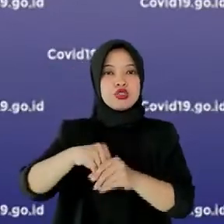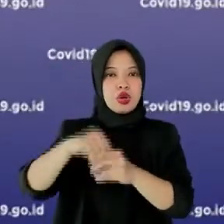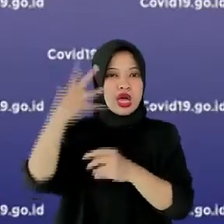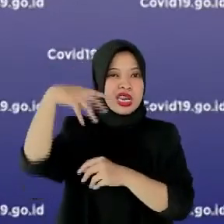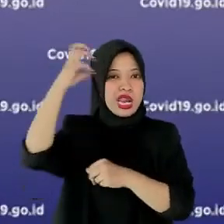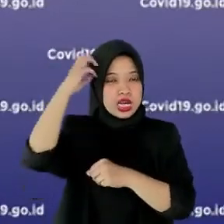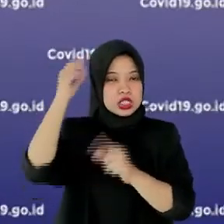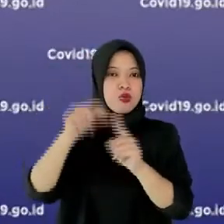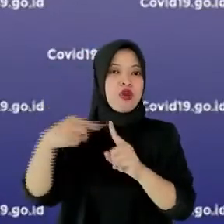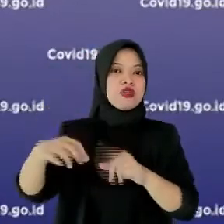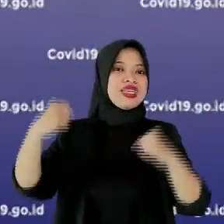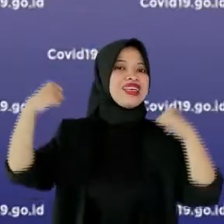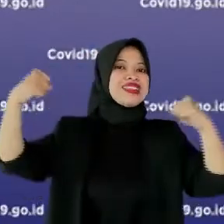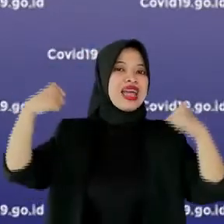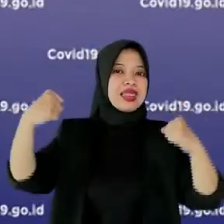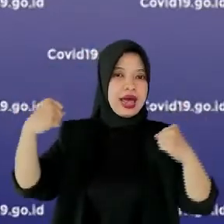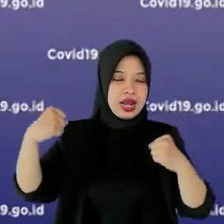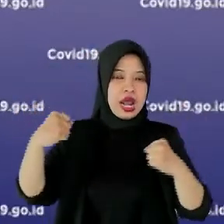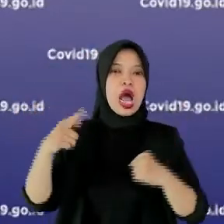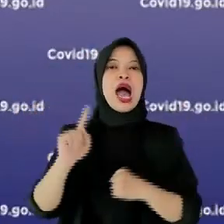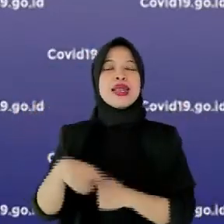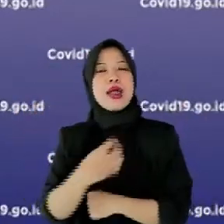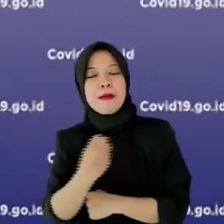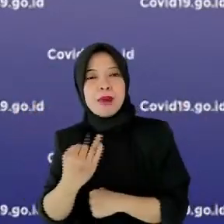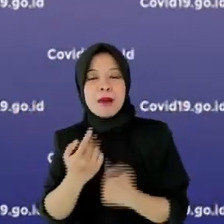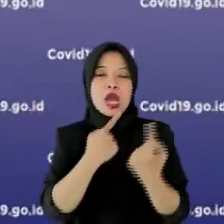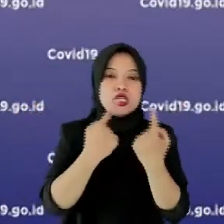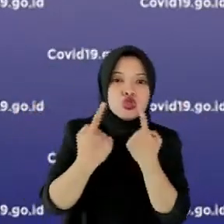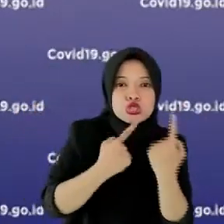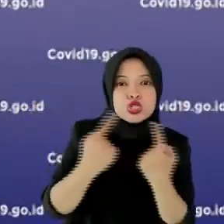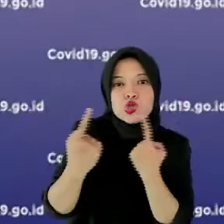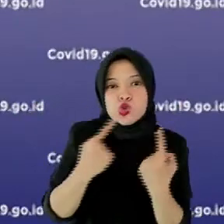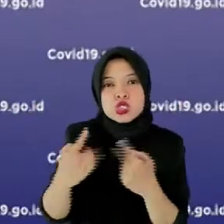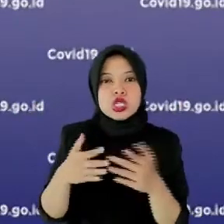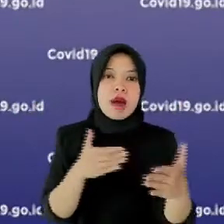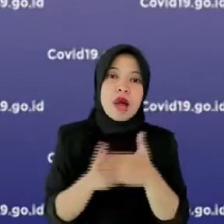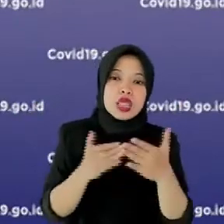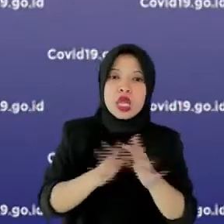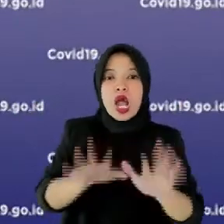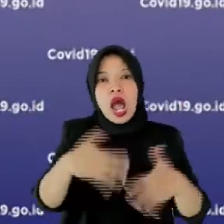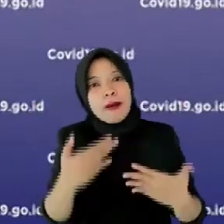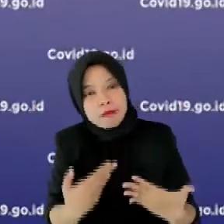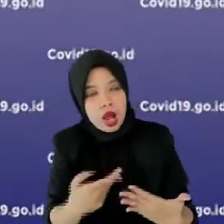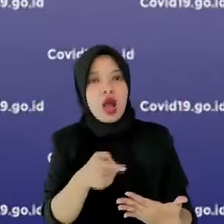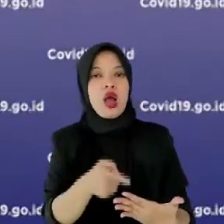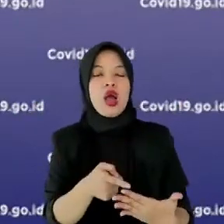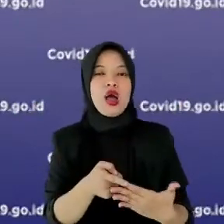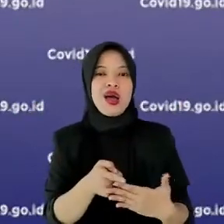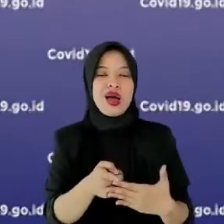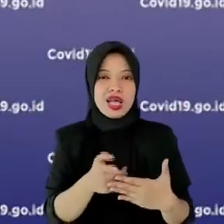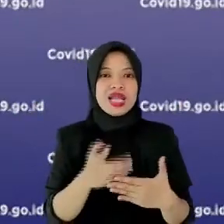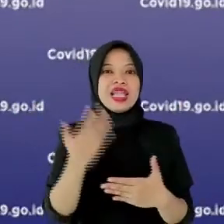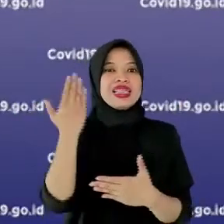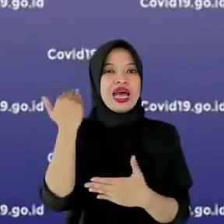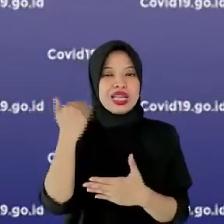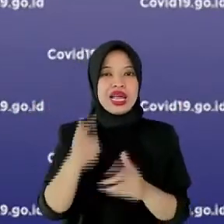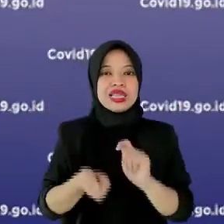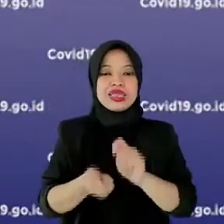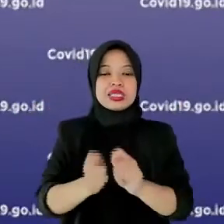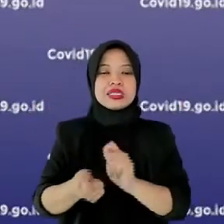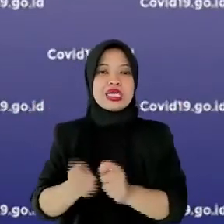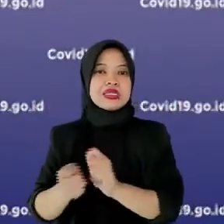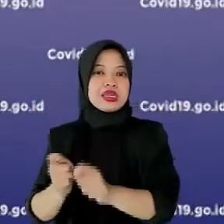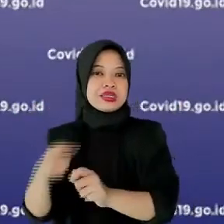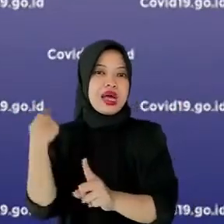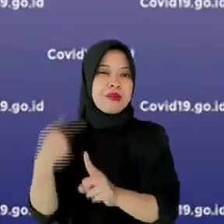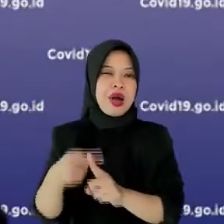Kesehatan provinsinya. Beberapa juga mendiskusikan apa yang menjadi kendala. Rata-rata memang terkait dengan penambahan testing, ini